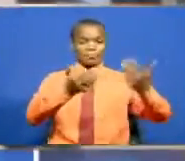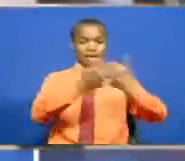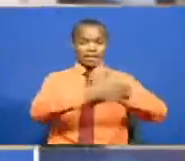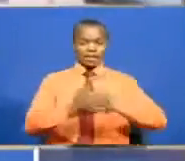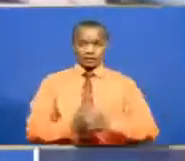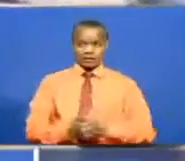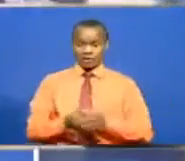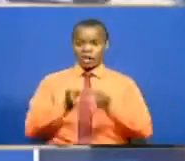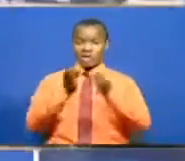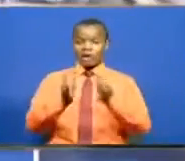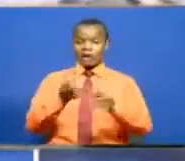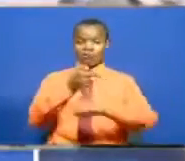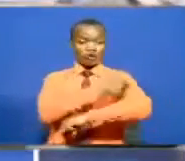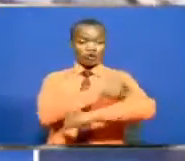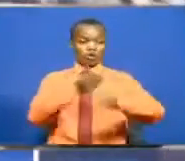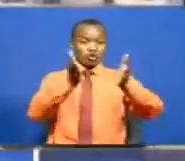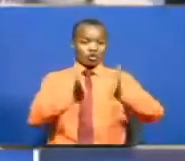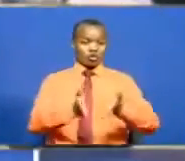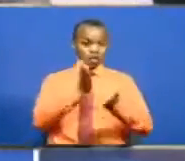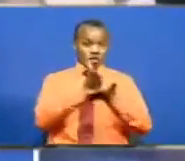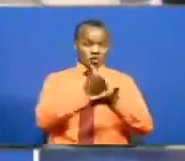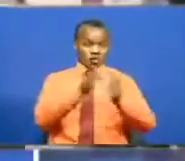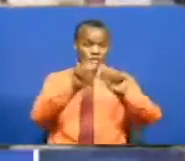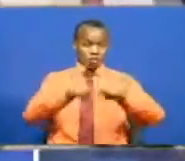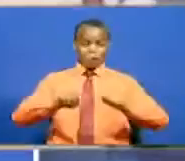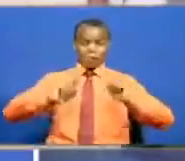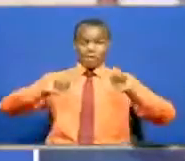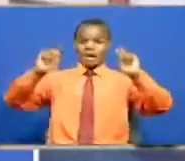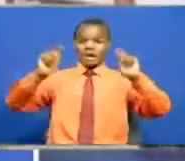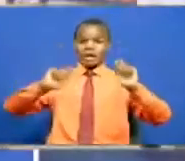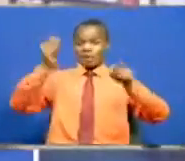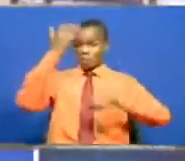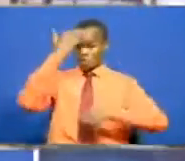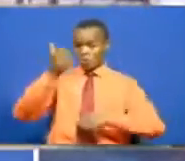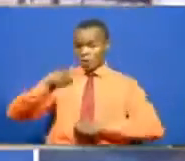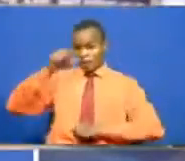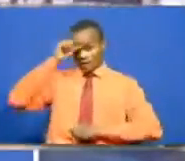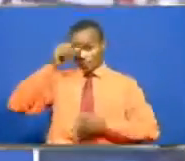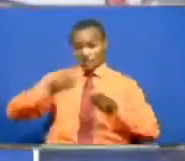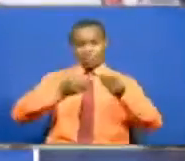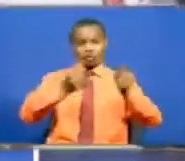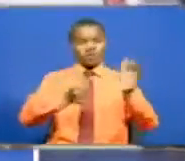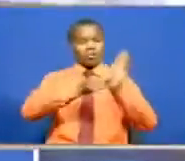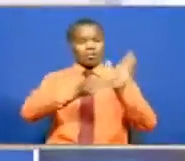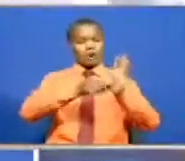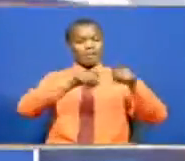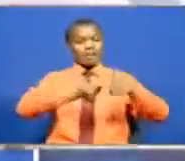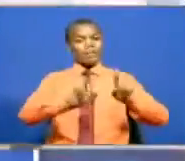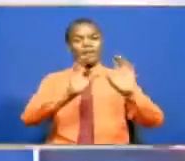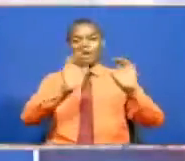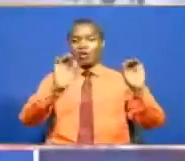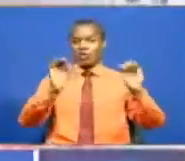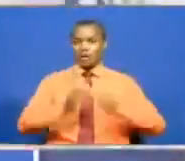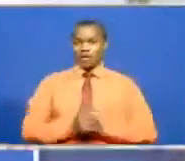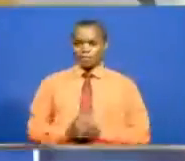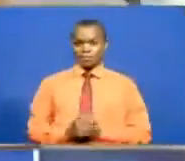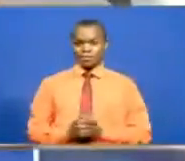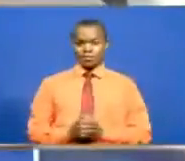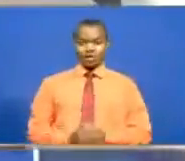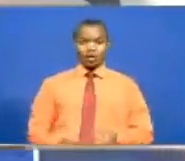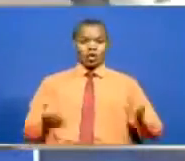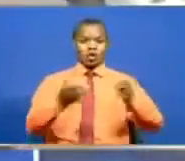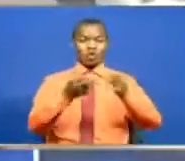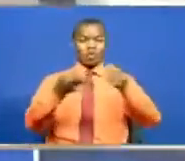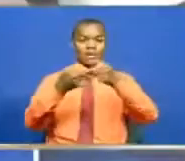ikiwa madaktari watatekeleza tishio lao la kugoma kwa kutotimiziwa matakwa yao. Viwango vinane vya hudumu wa afya